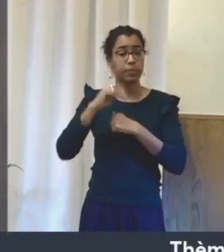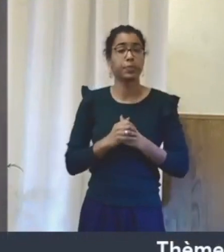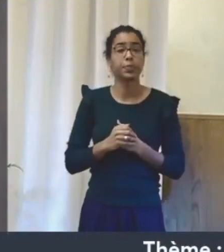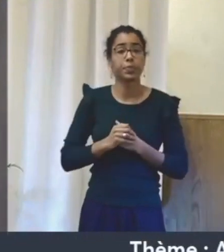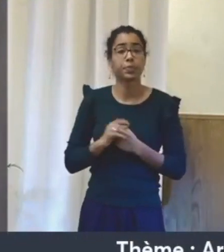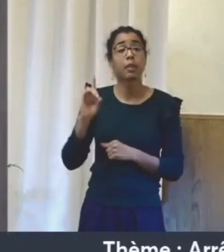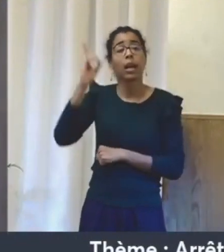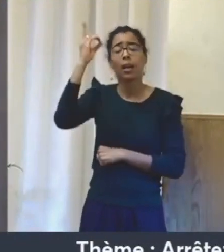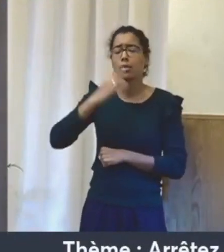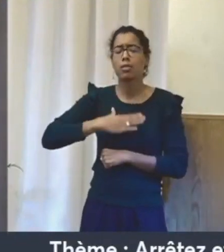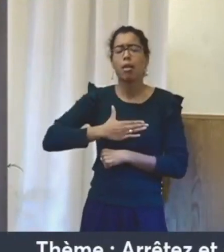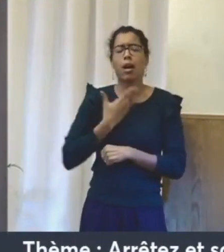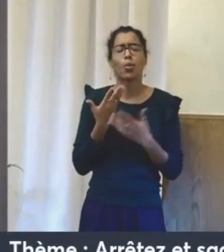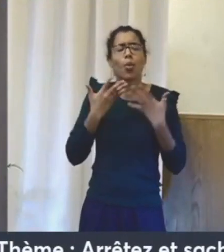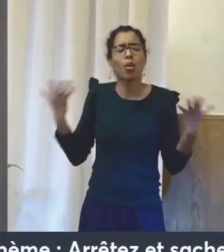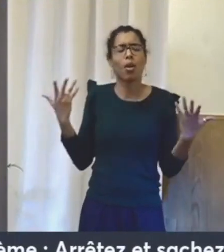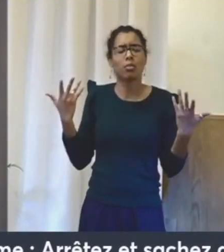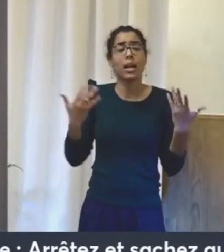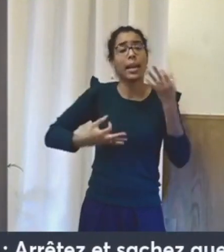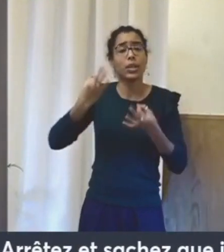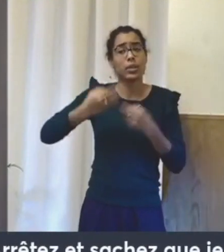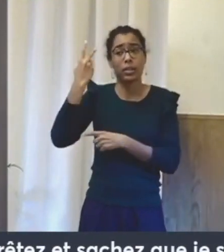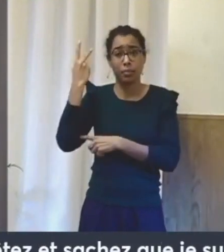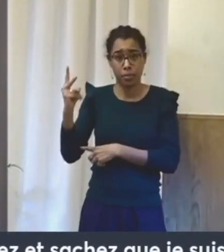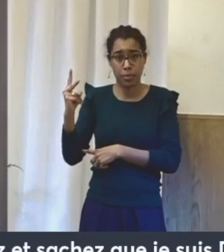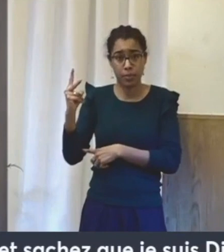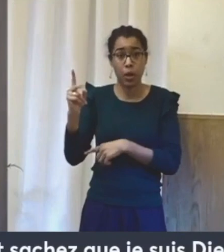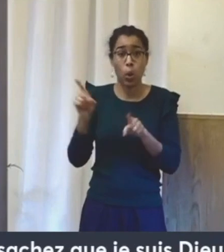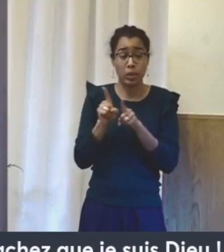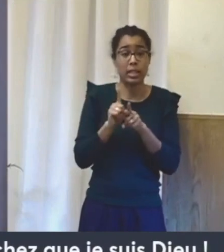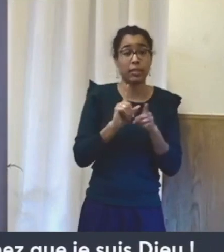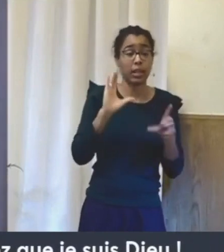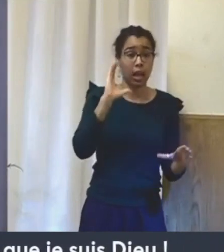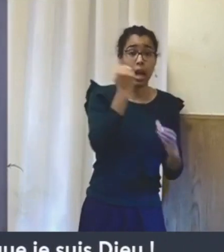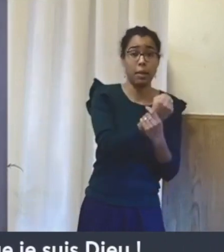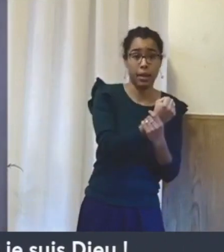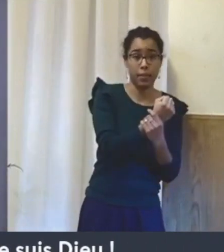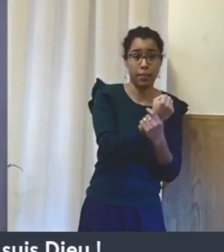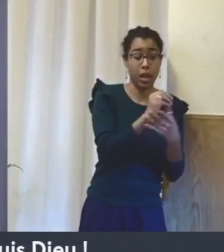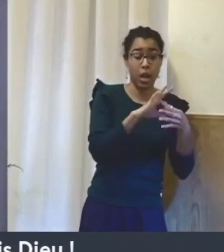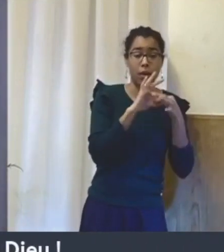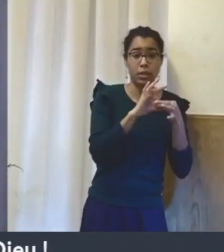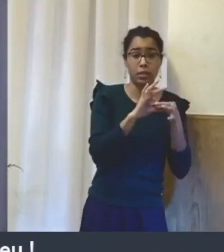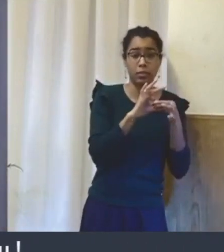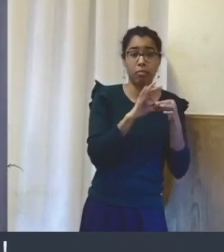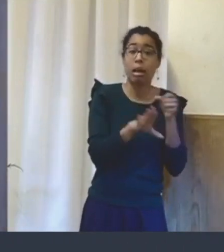Dieu, dans son grand amour et sa justice, a établi avec Abraham une alliance basée sur des